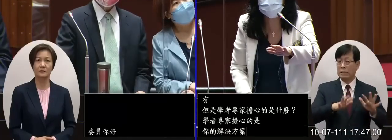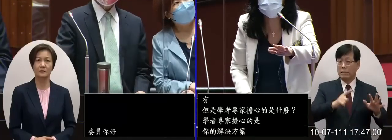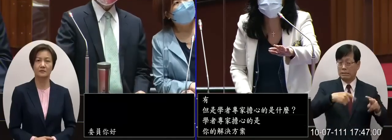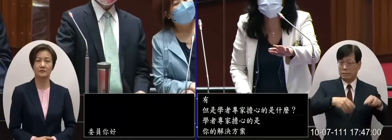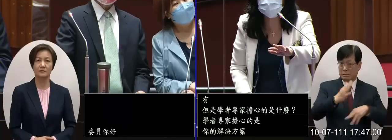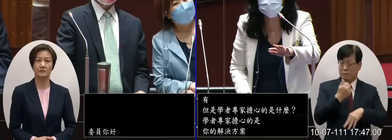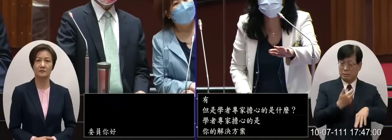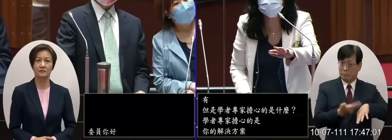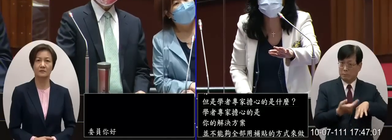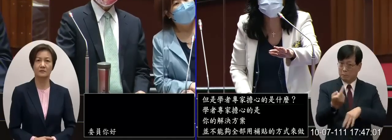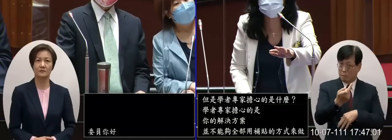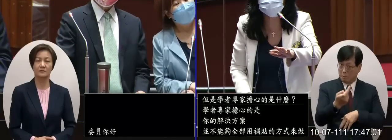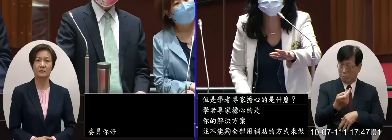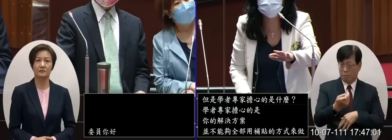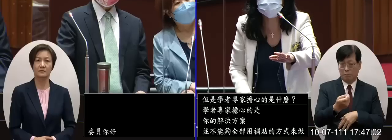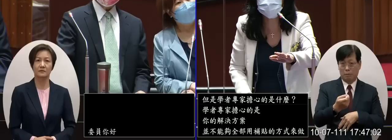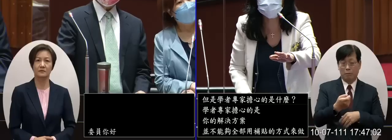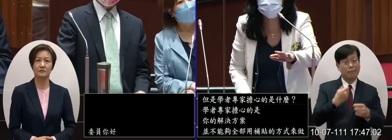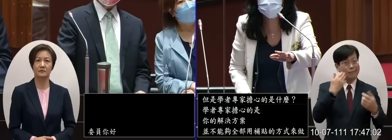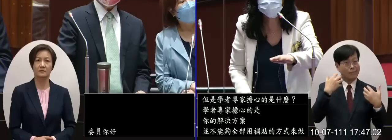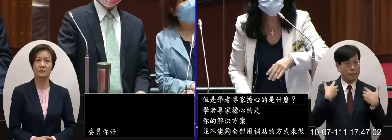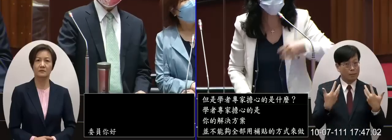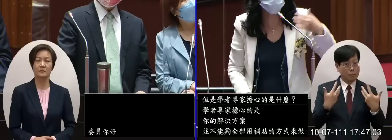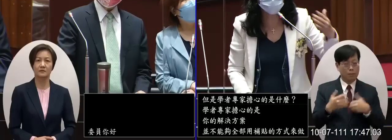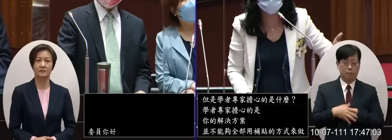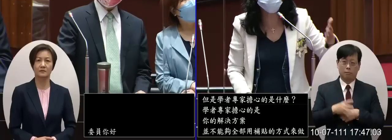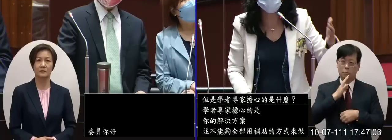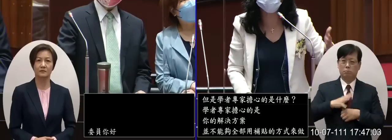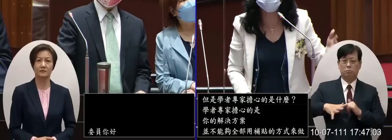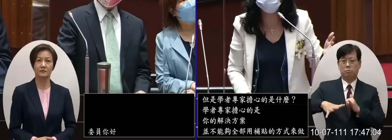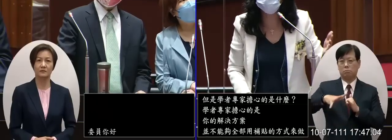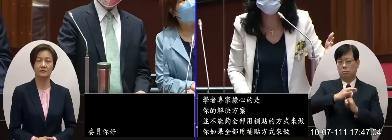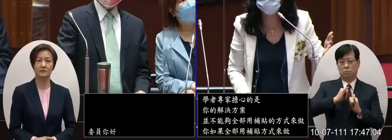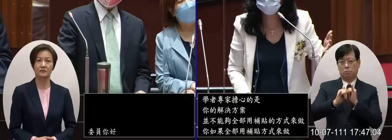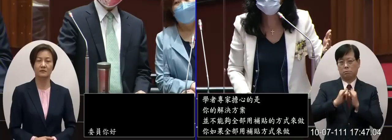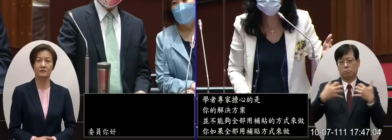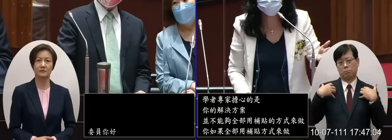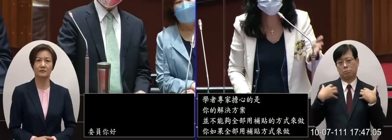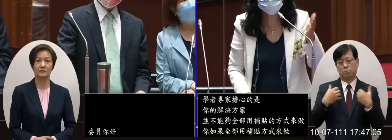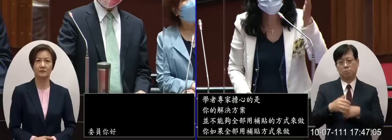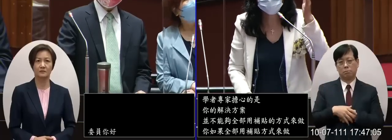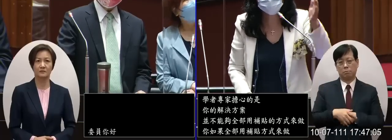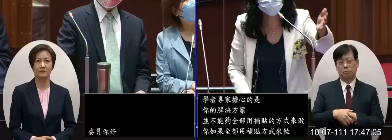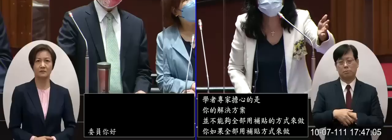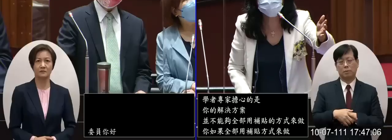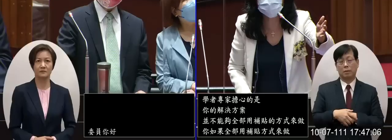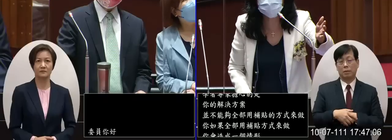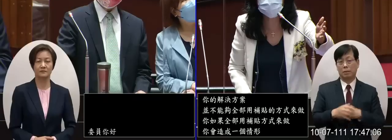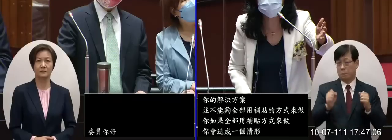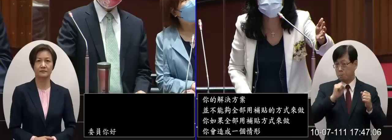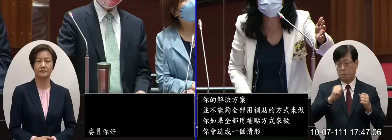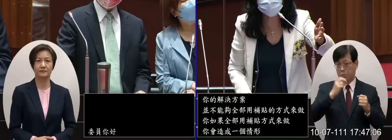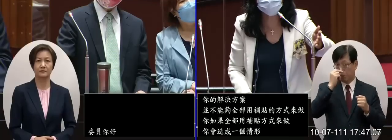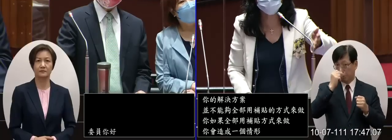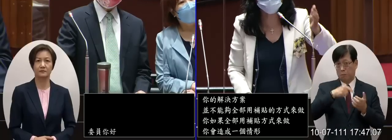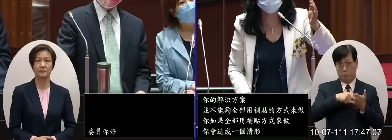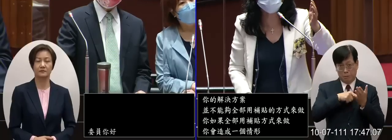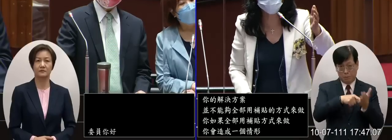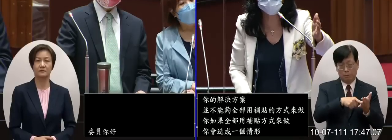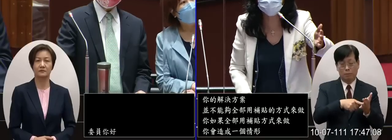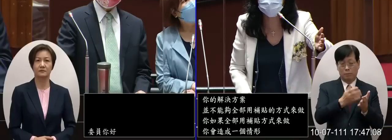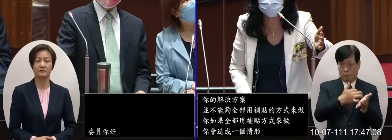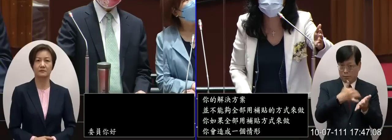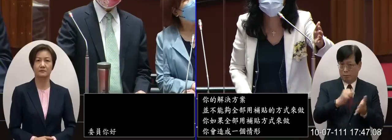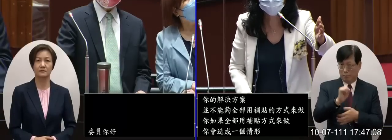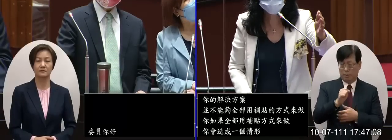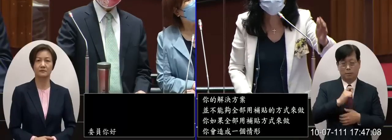行政效率不彰的后果是谁来付的？是全民来付的。也就是说，你不该编特别预算的时候你